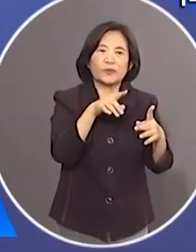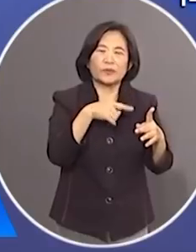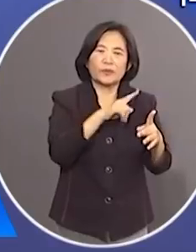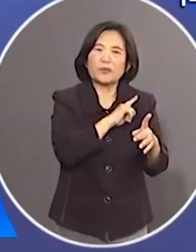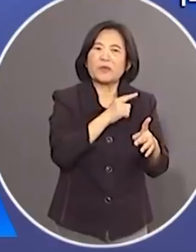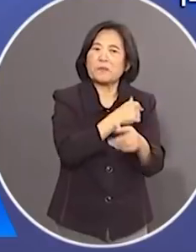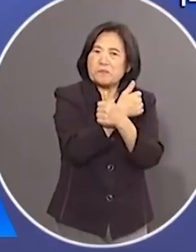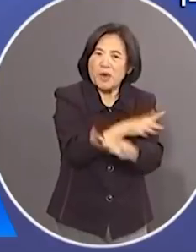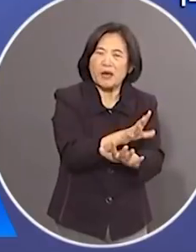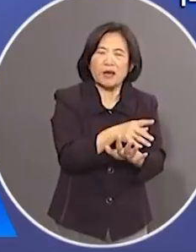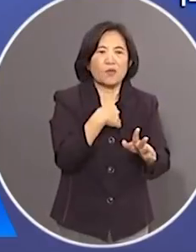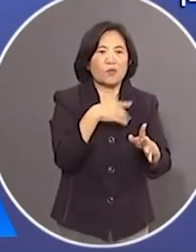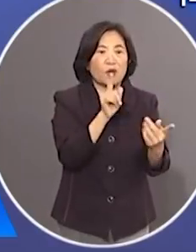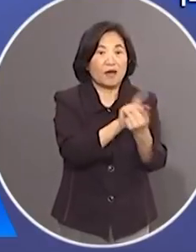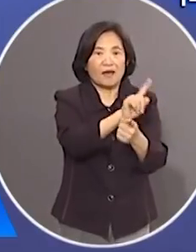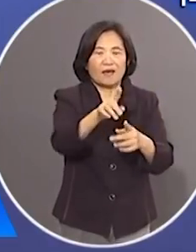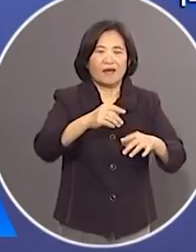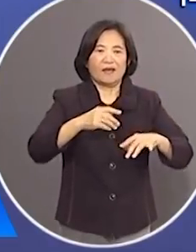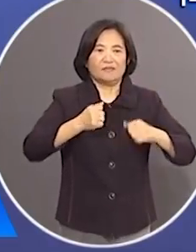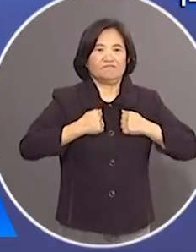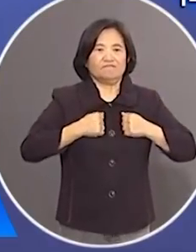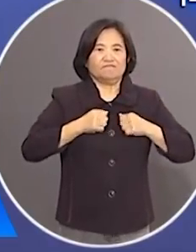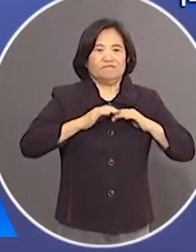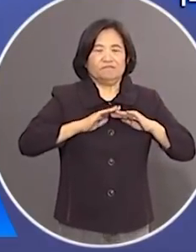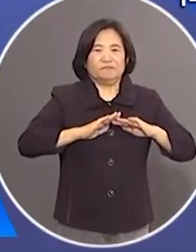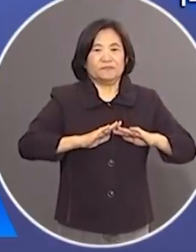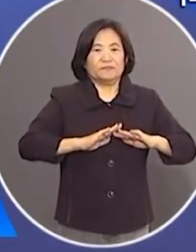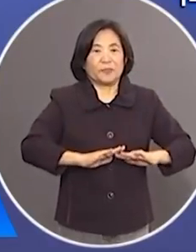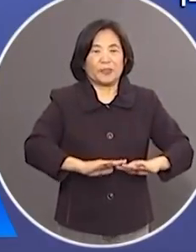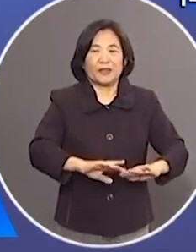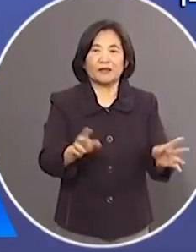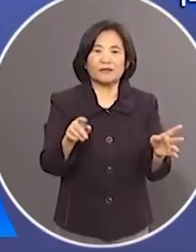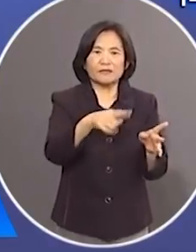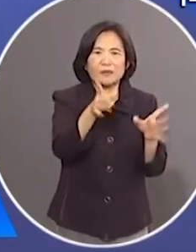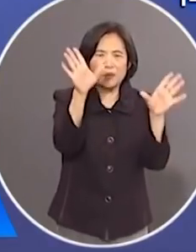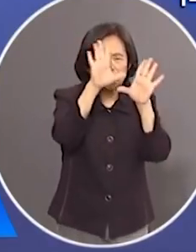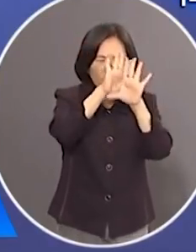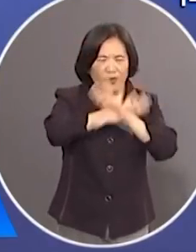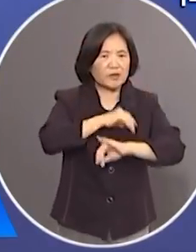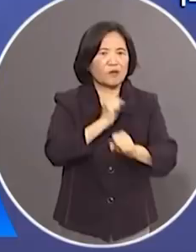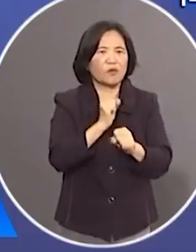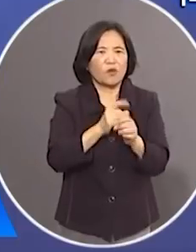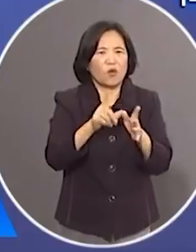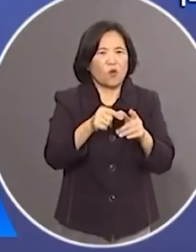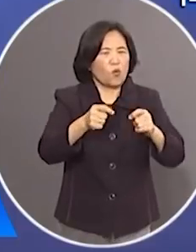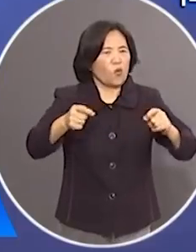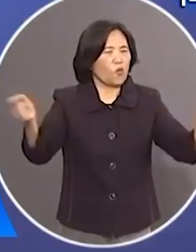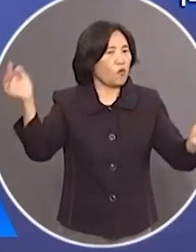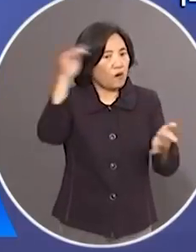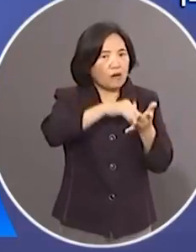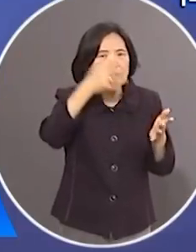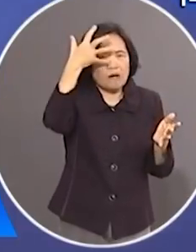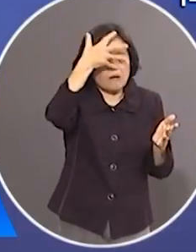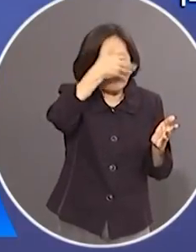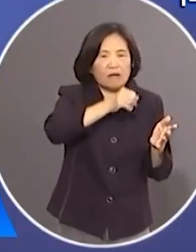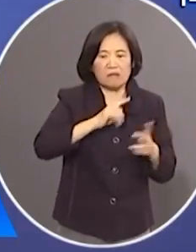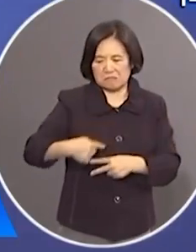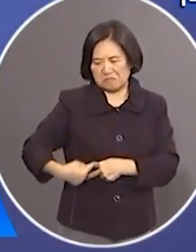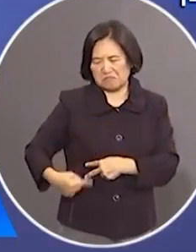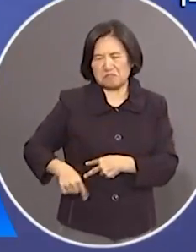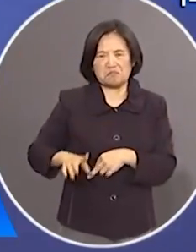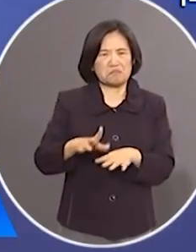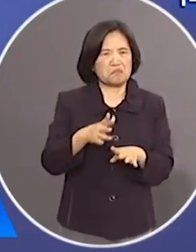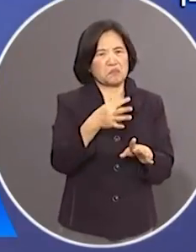验，让他们练气功。我发现很多长期夜生活的人，到最后老的时候都是肝出了问